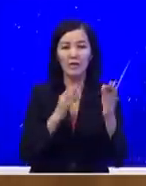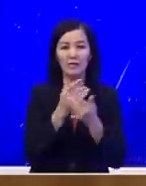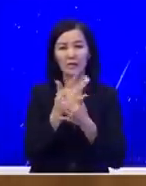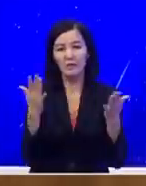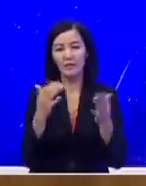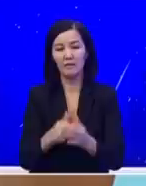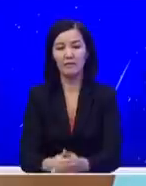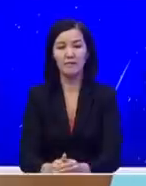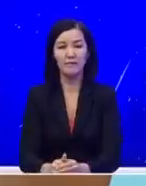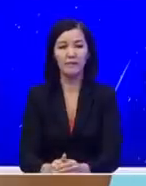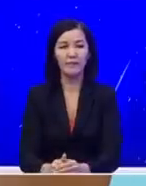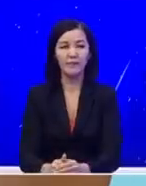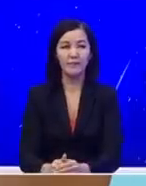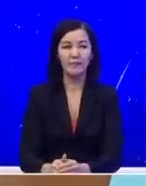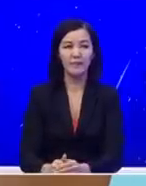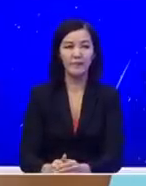средств.